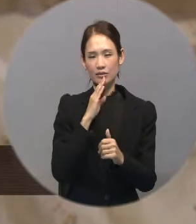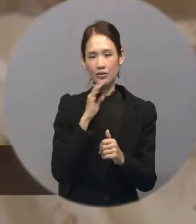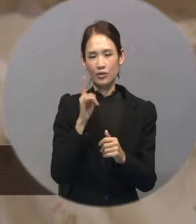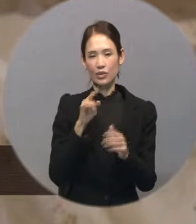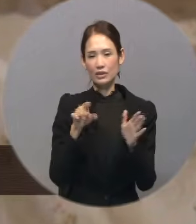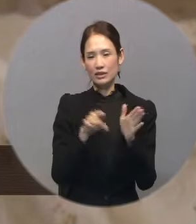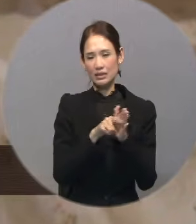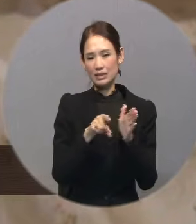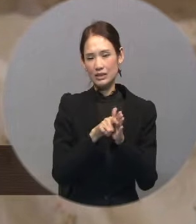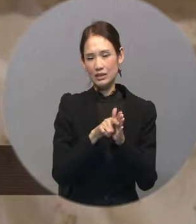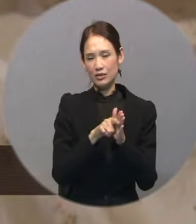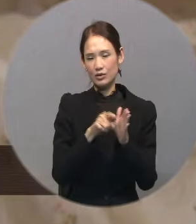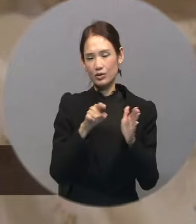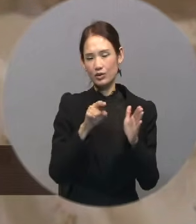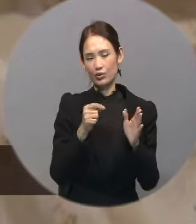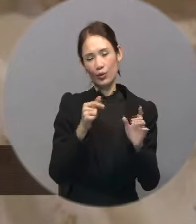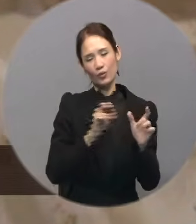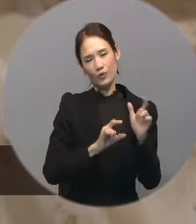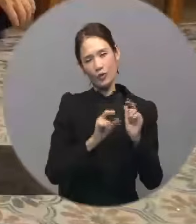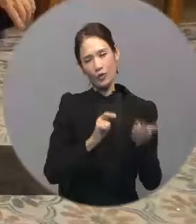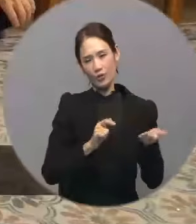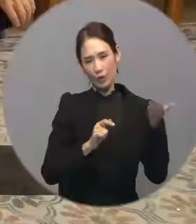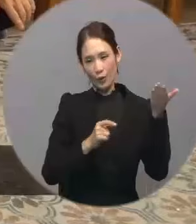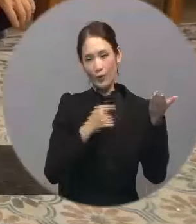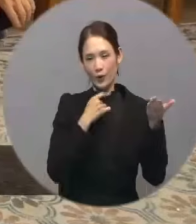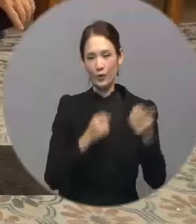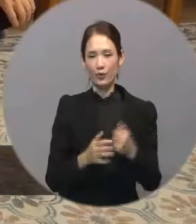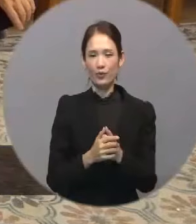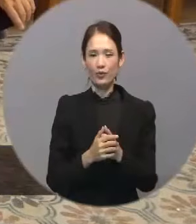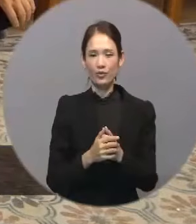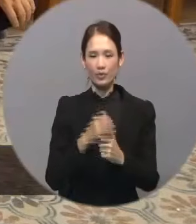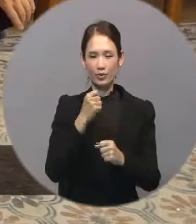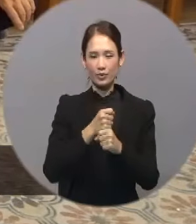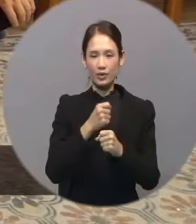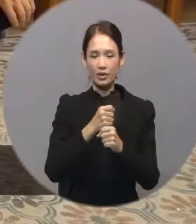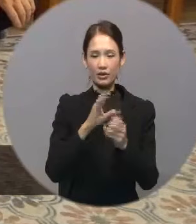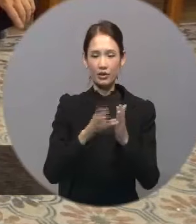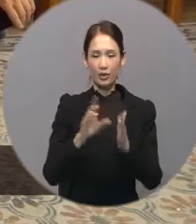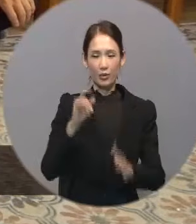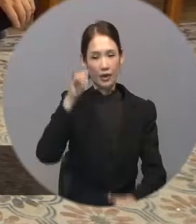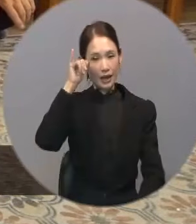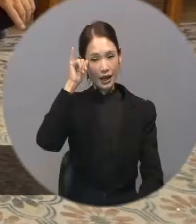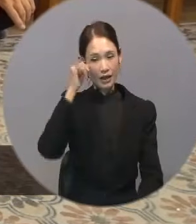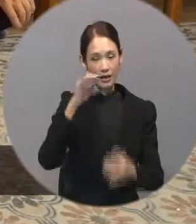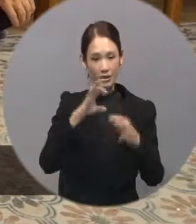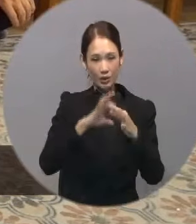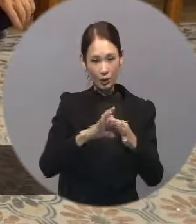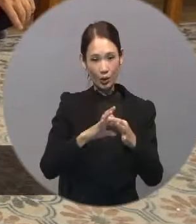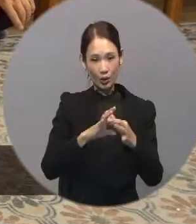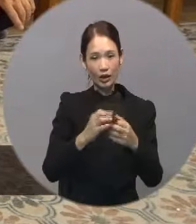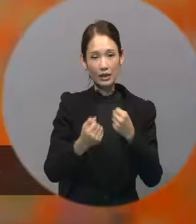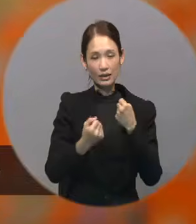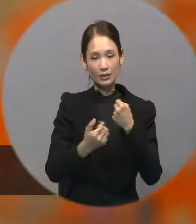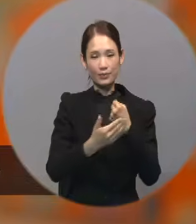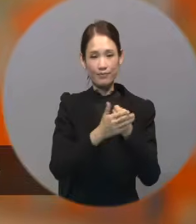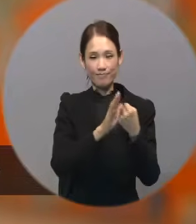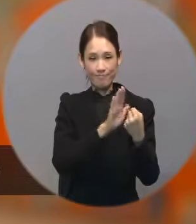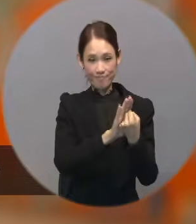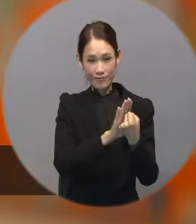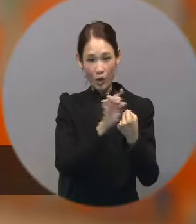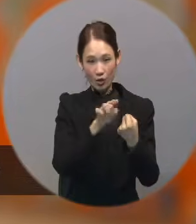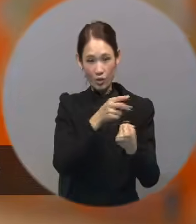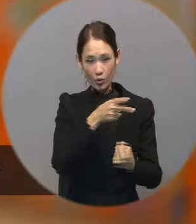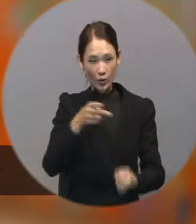그 신뢰도가 조금 더 높았으면 좋겠죠. 그래서 그런 것들을 만들 때도 인공지능을 통한 협력, 여기